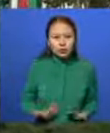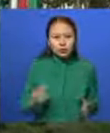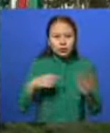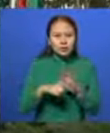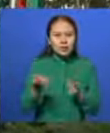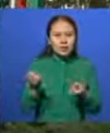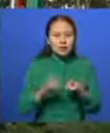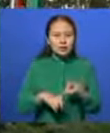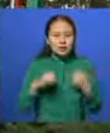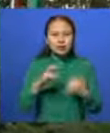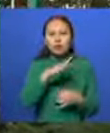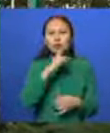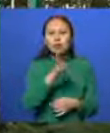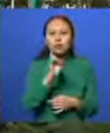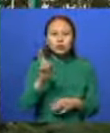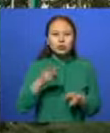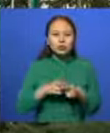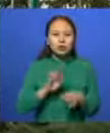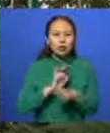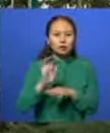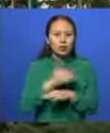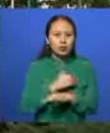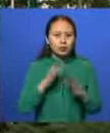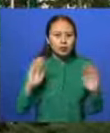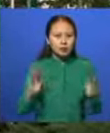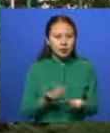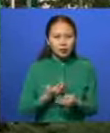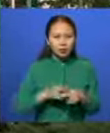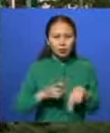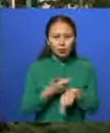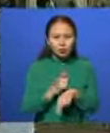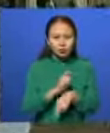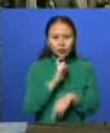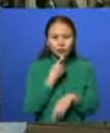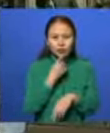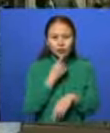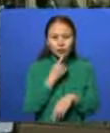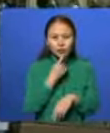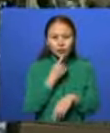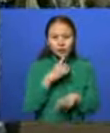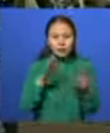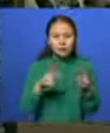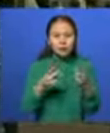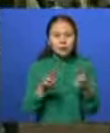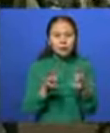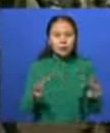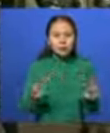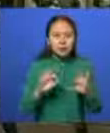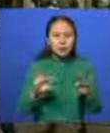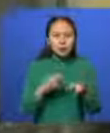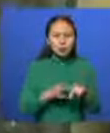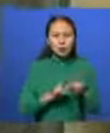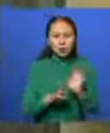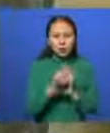тығыз байланысты. Ал біреулер өндіріс көлемін азайту керек деп жатыр. Бұл өте қиын мәселе. Польша премьер-министр Ева Копач